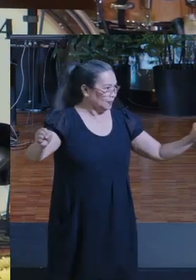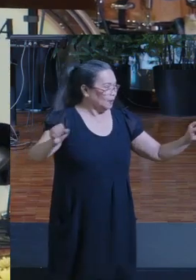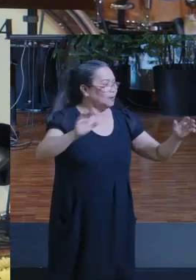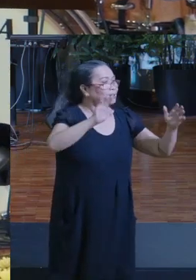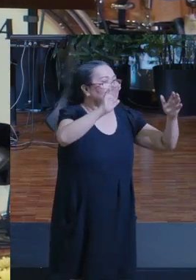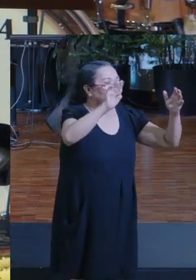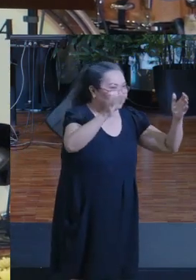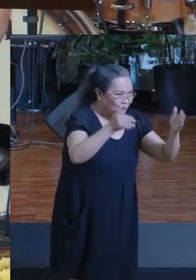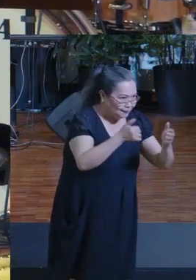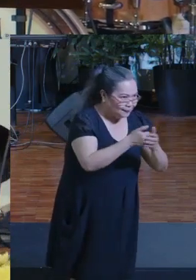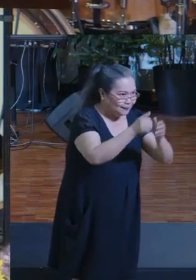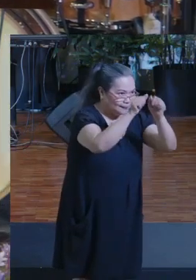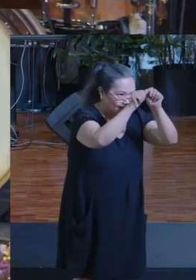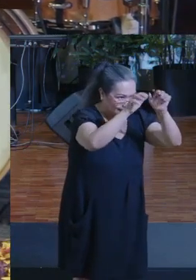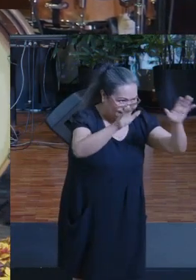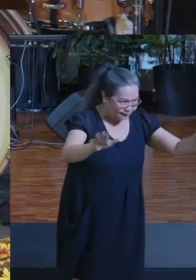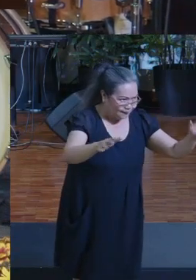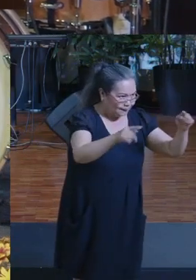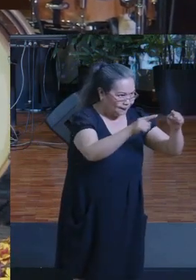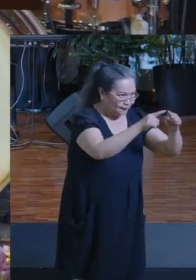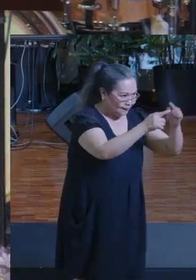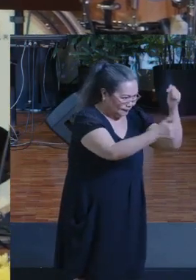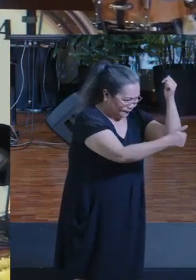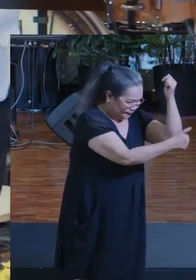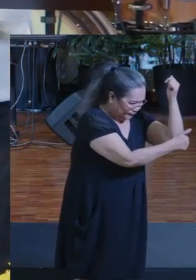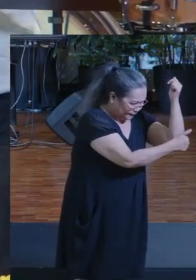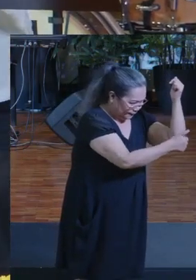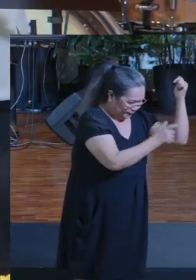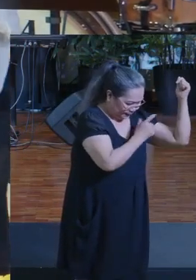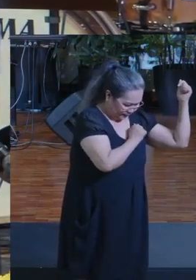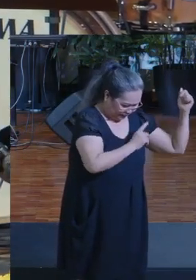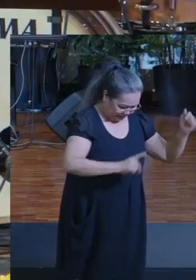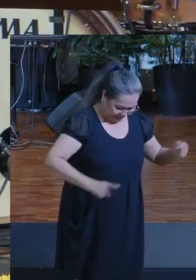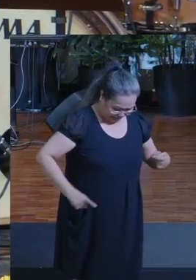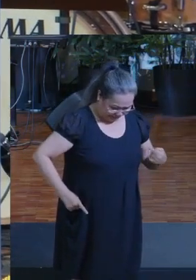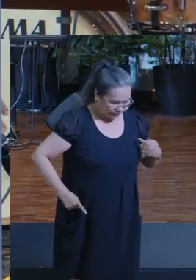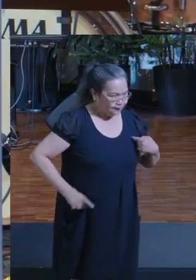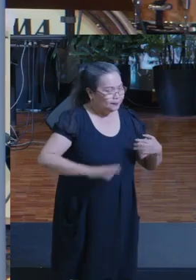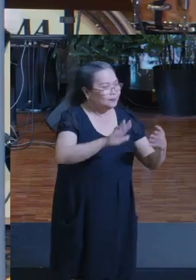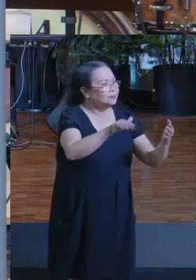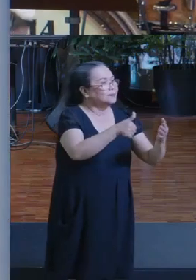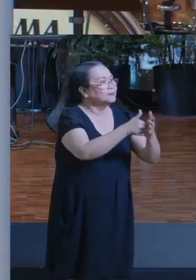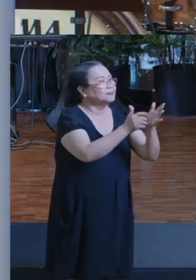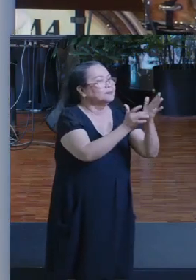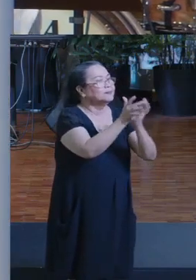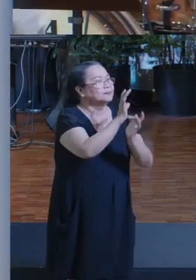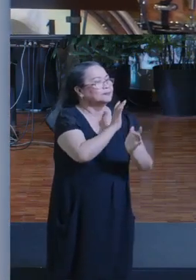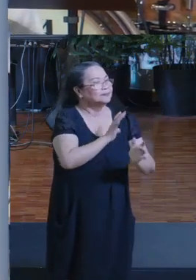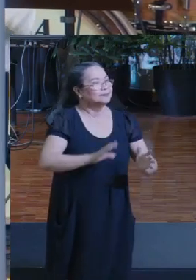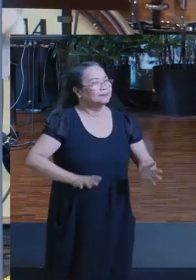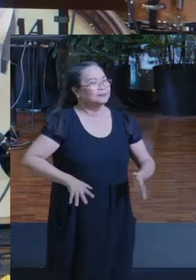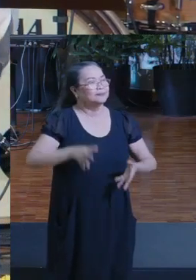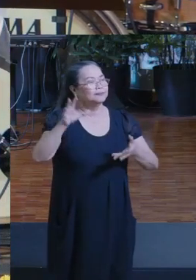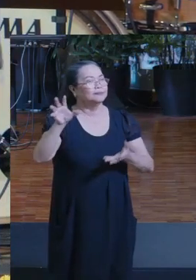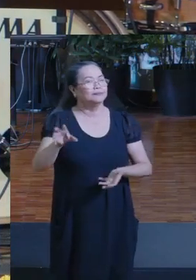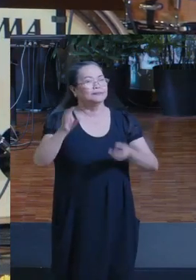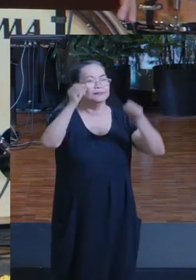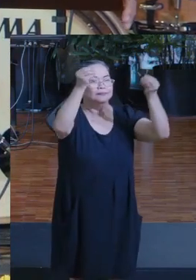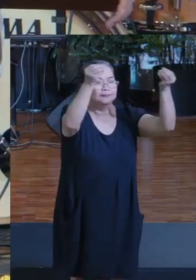pagpapala na ipinangako ng Diyos kay Abraham, kay David, sa New Covenant at kay Kristo Jesus ay nasa